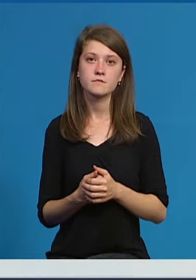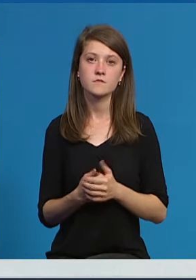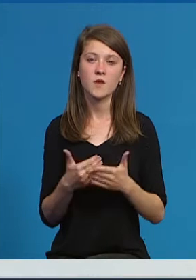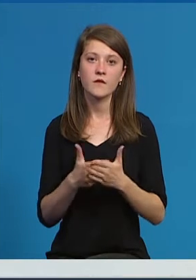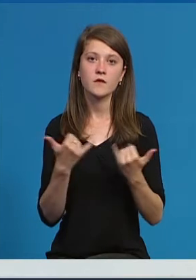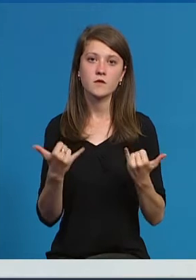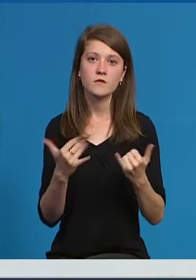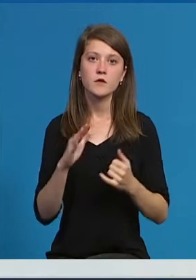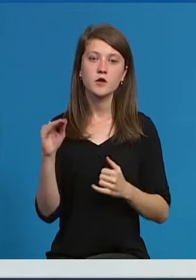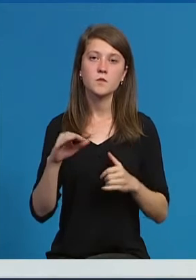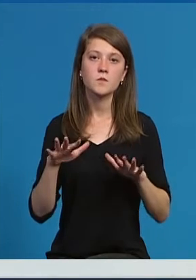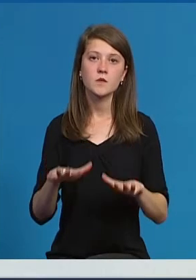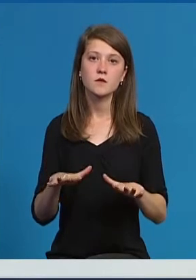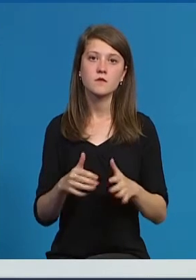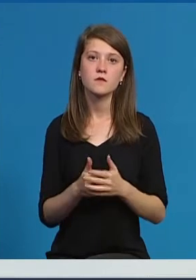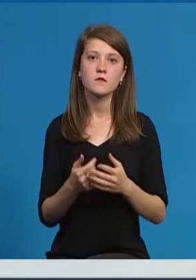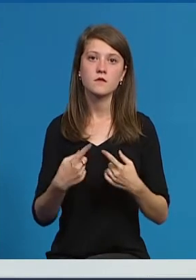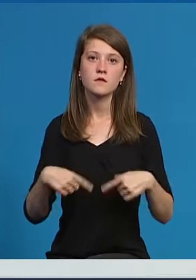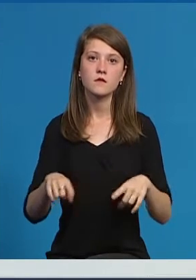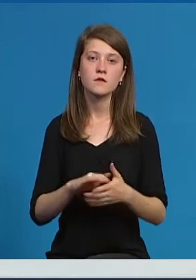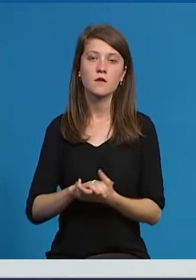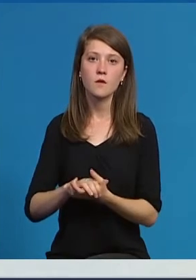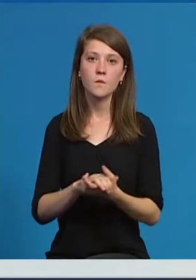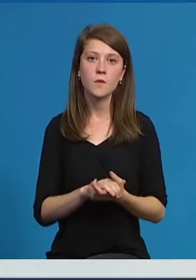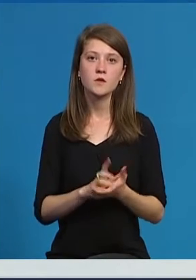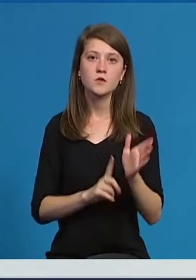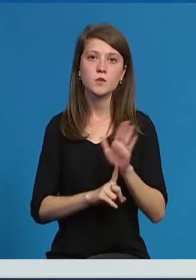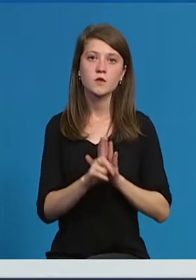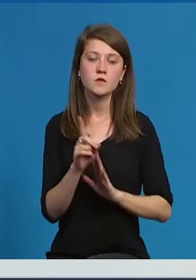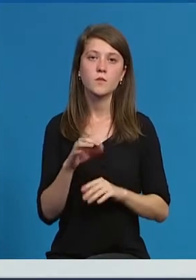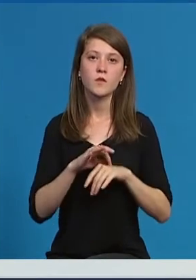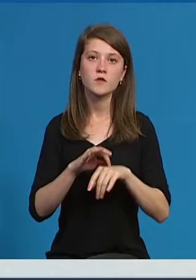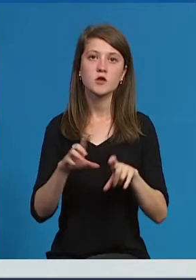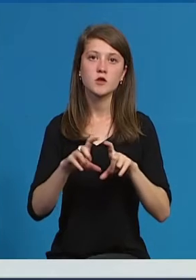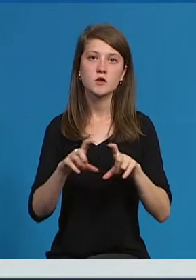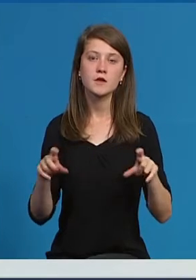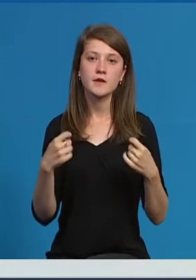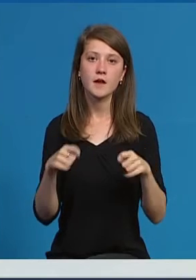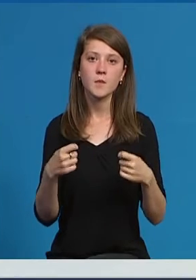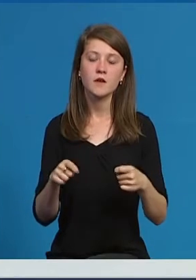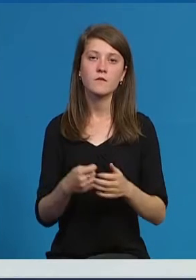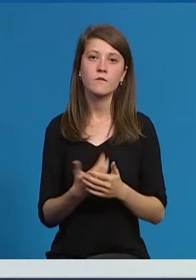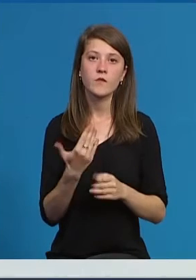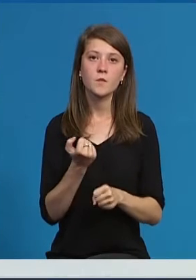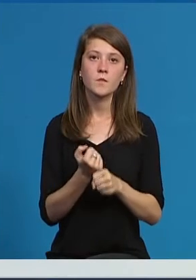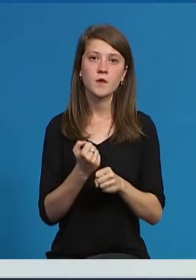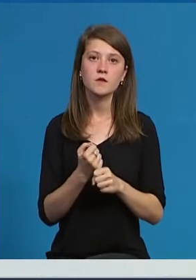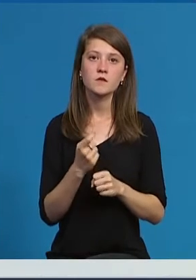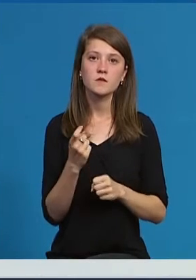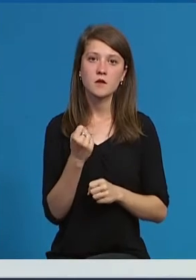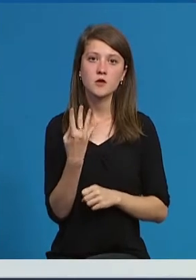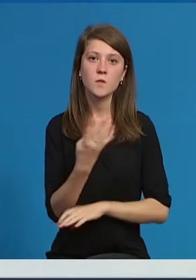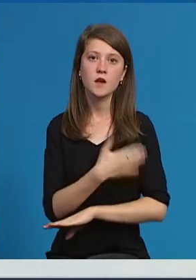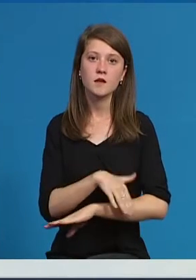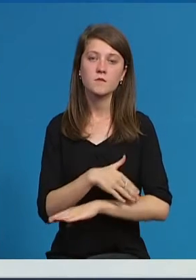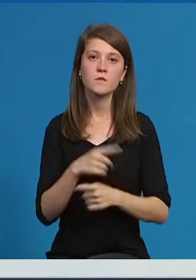Від сьогодні у Житомирській міській об'єднаній територіальній громаді розпочалося проведення шкільних ярмарків. Вони працюватимуть за 4